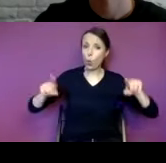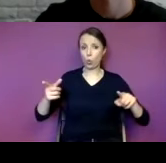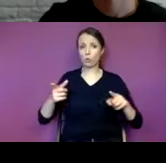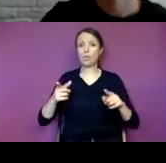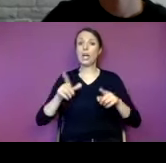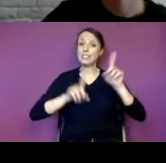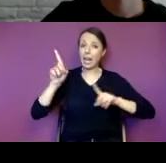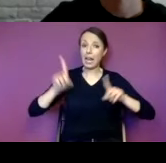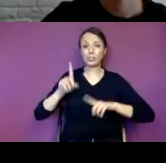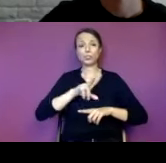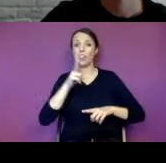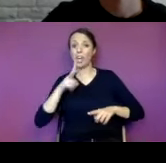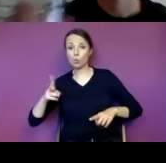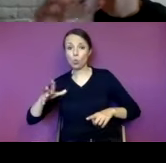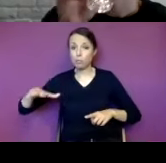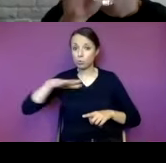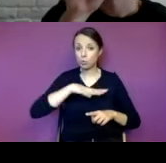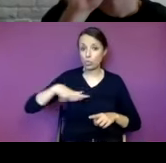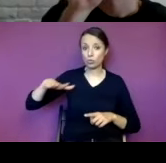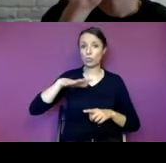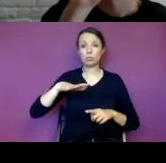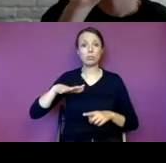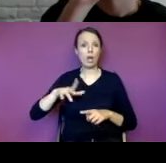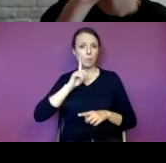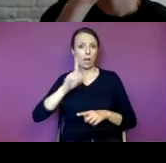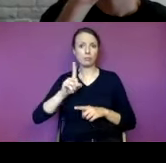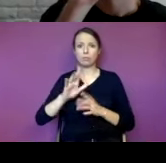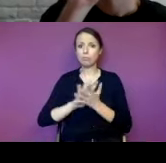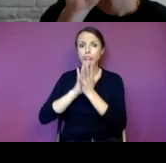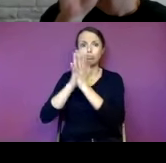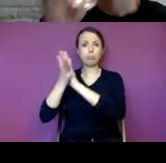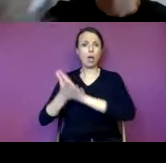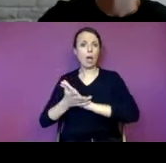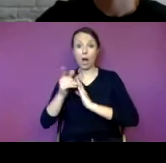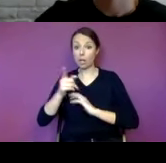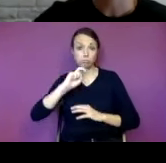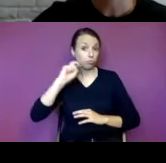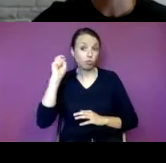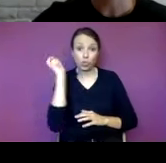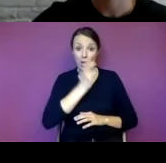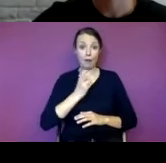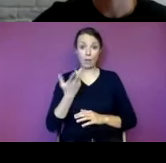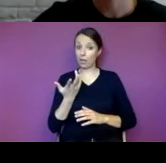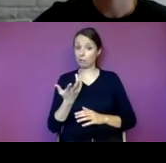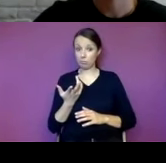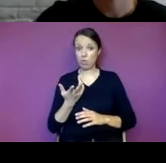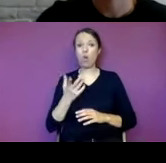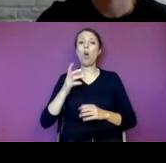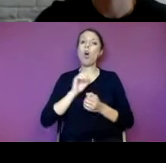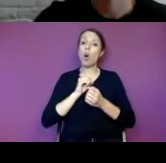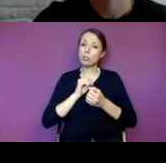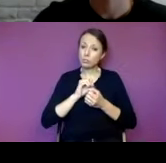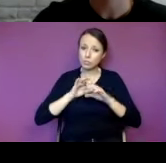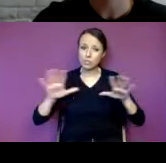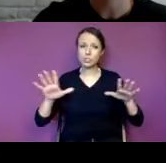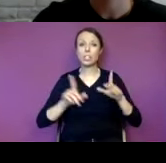przestrzenie zostały w bardzo ciekawy sposób zgentryfikowane, tak? Rzeczywiście wiele na tym traci, ale to